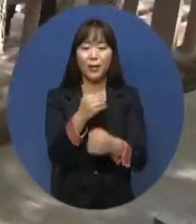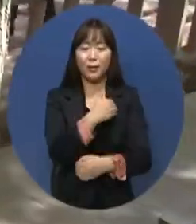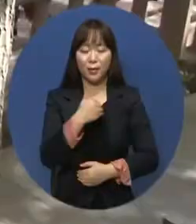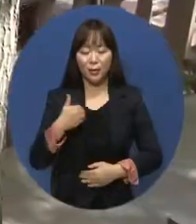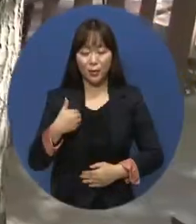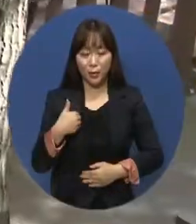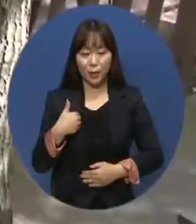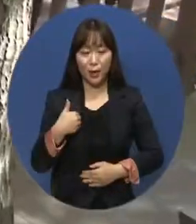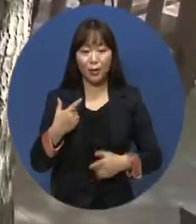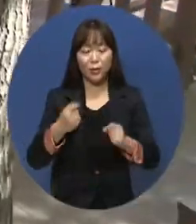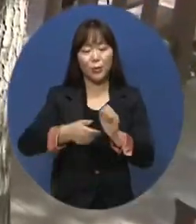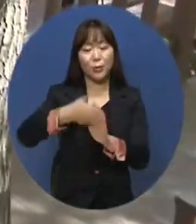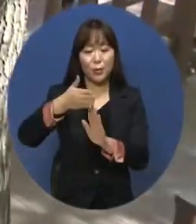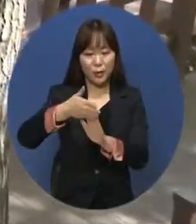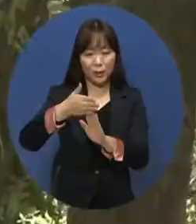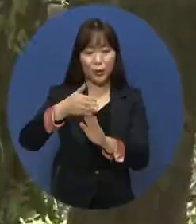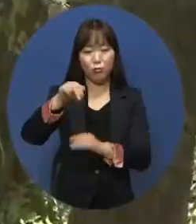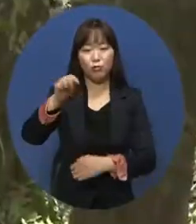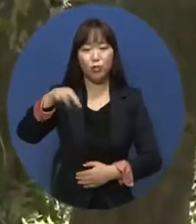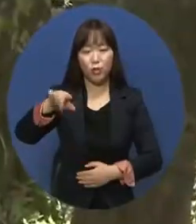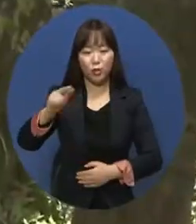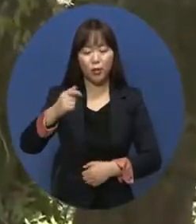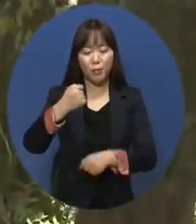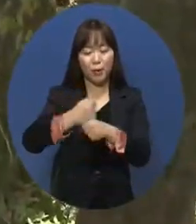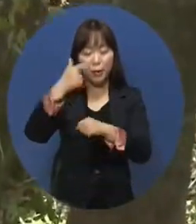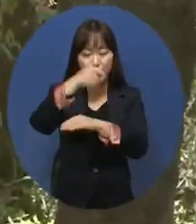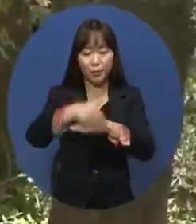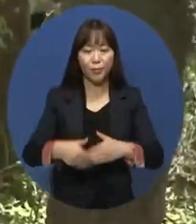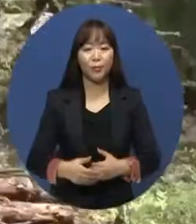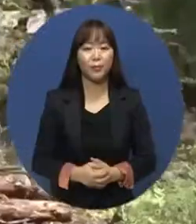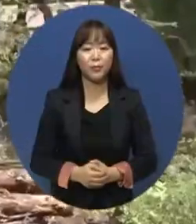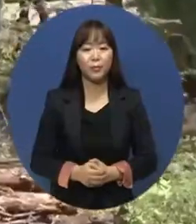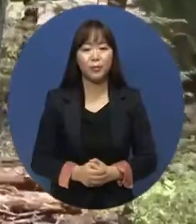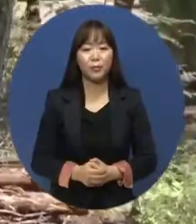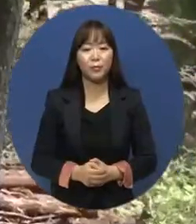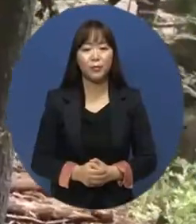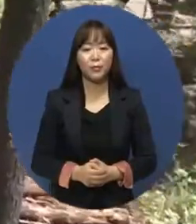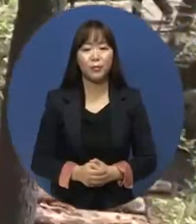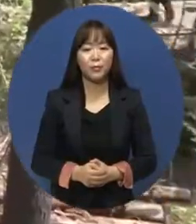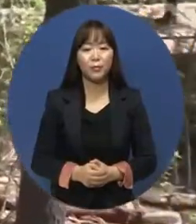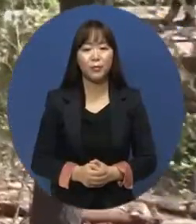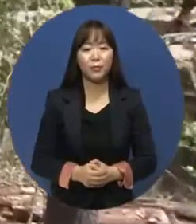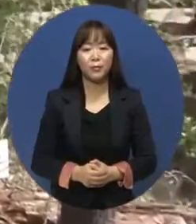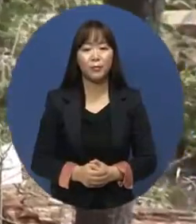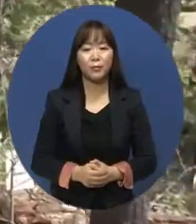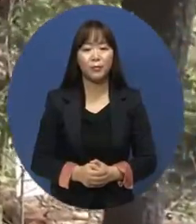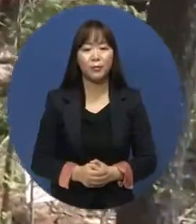평생학습 도시 춘천을 만들 계획입니다 복지 tv 뉴스 이 6시 입니다